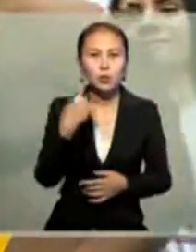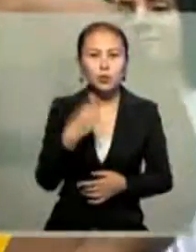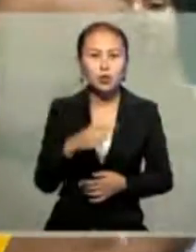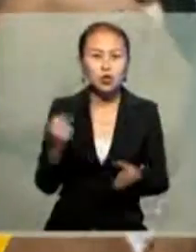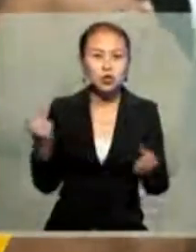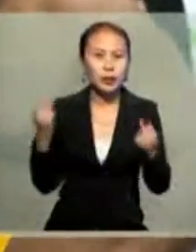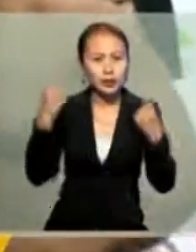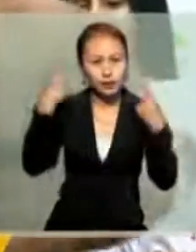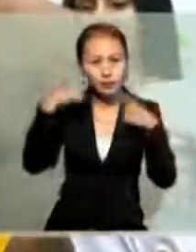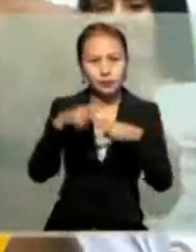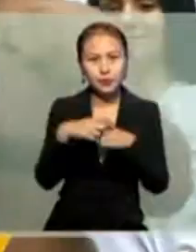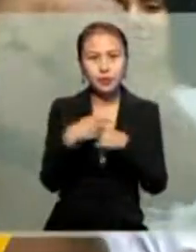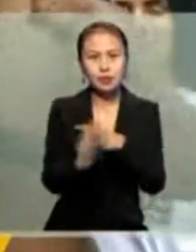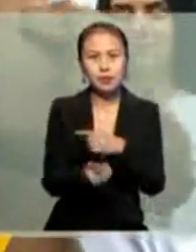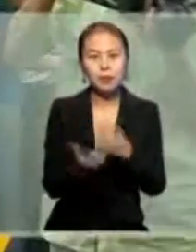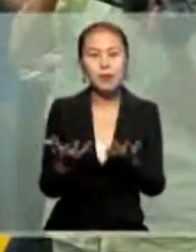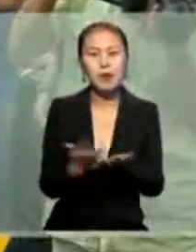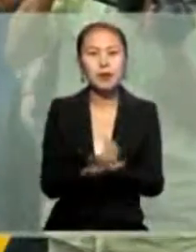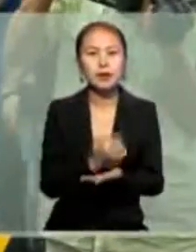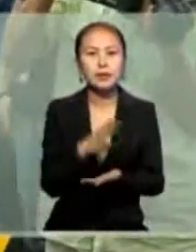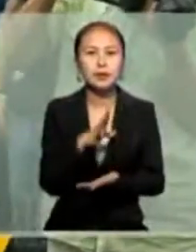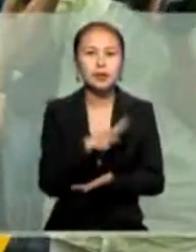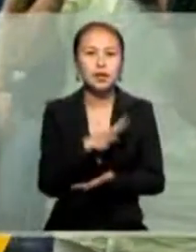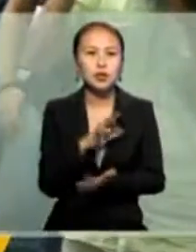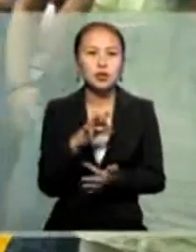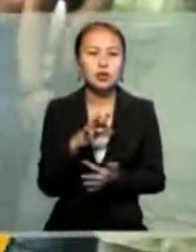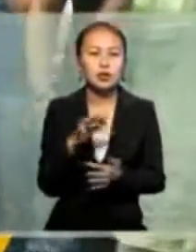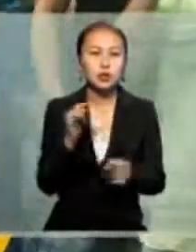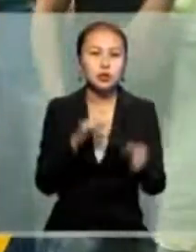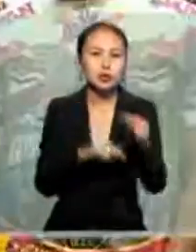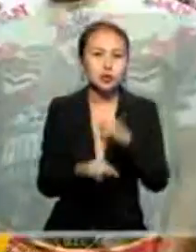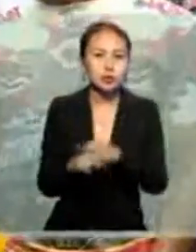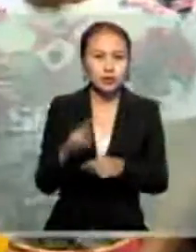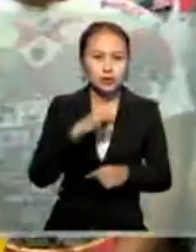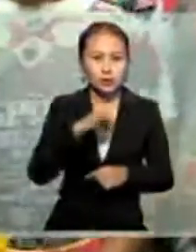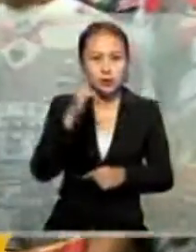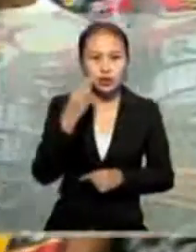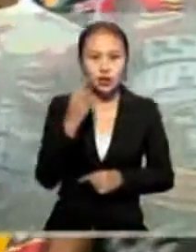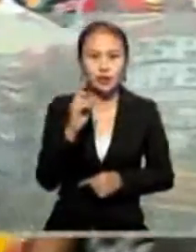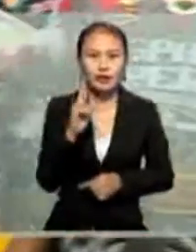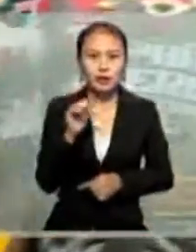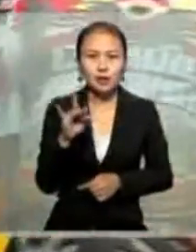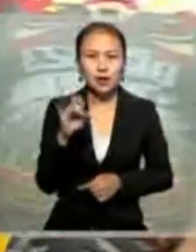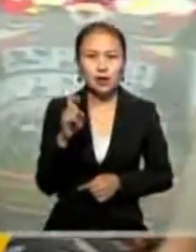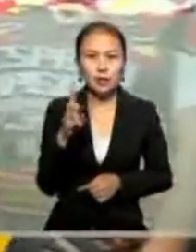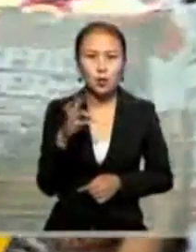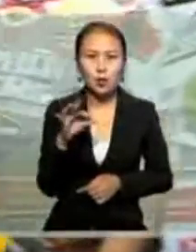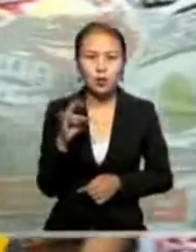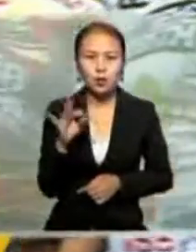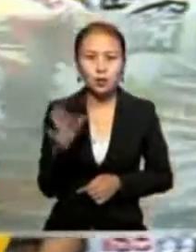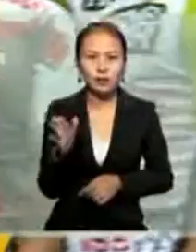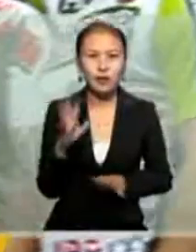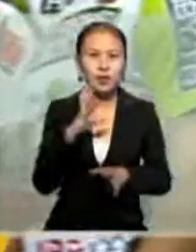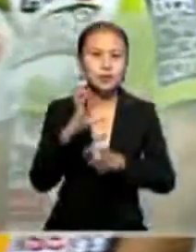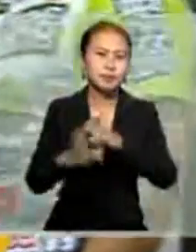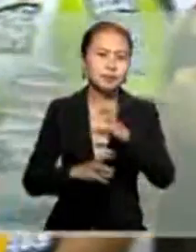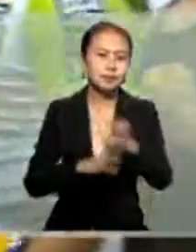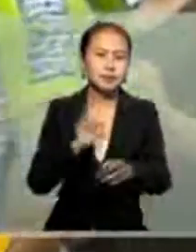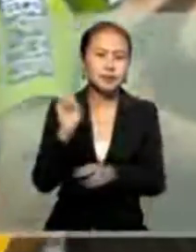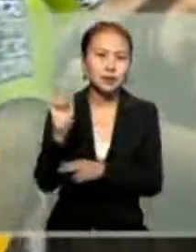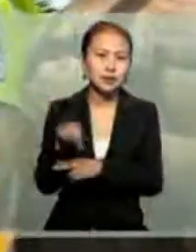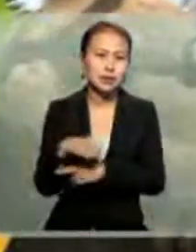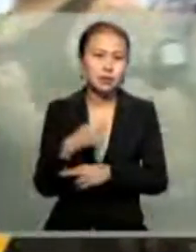спортшысы техникалық нокаутпен жеңіске жеткенді. Алар аралас жекпе-жек кешінде қазақстандық Шавкат Рахмонов пен әлемдік